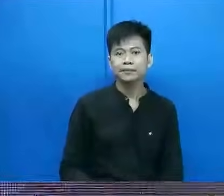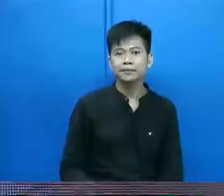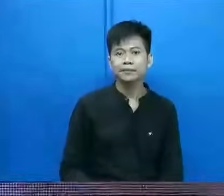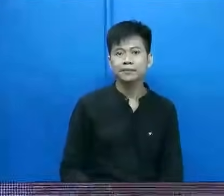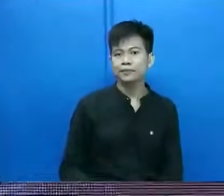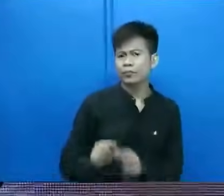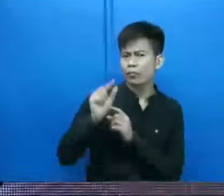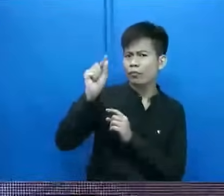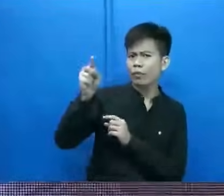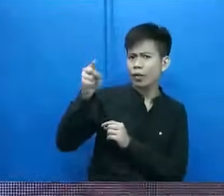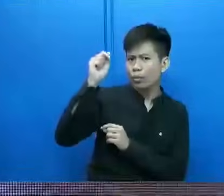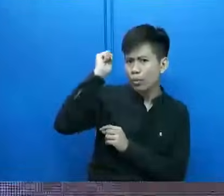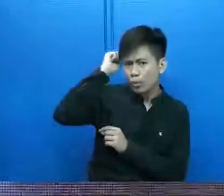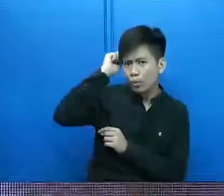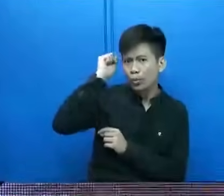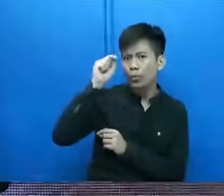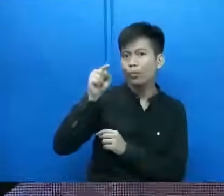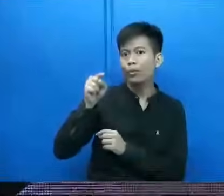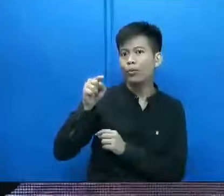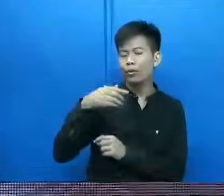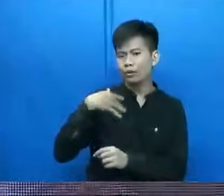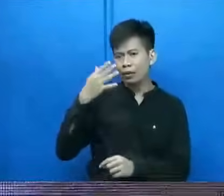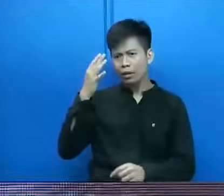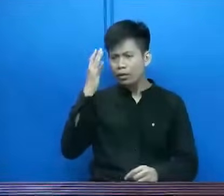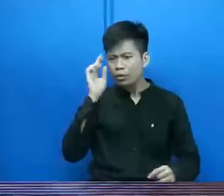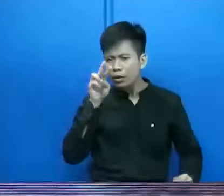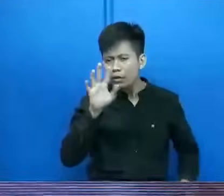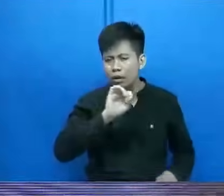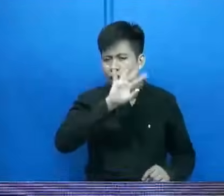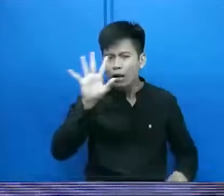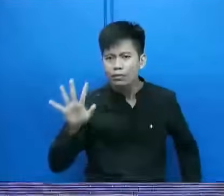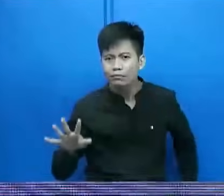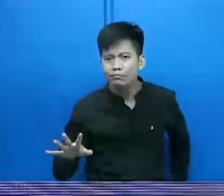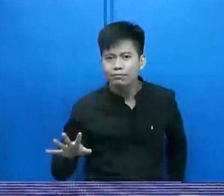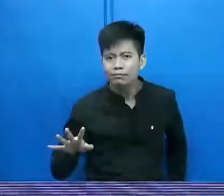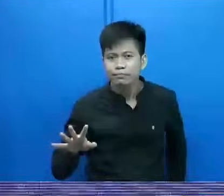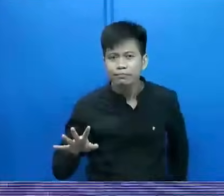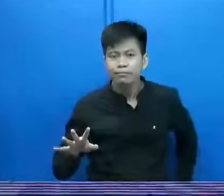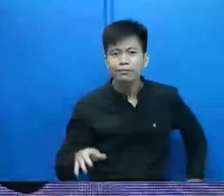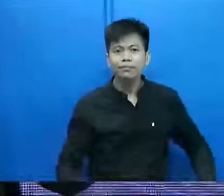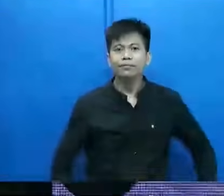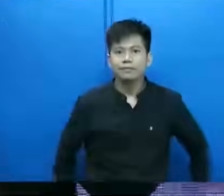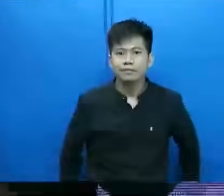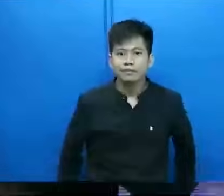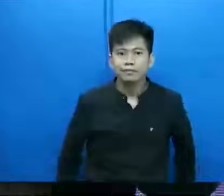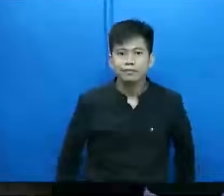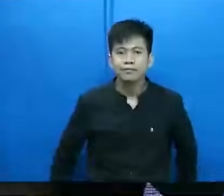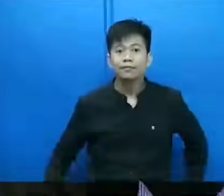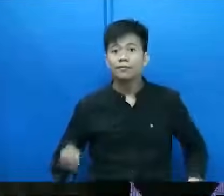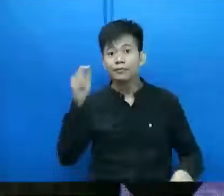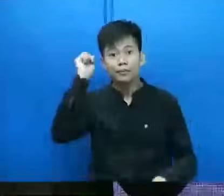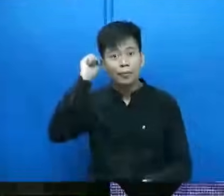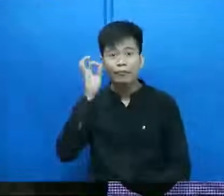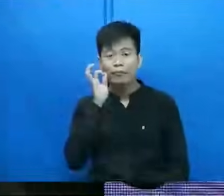Di ujung, ibu. Saya enggak terlalu melihat dengan jelas. Saya enggak lihat dengan jelas. Baik. Ibu, ucup, maaf